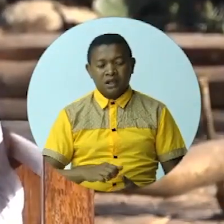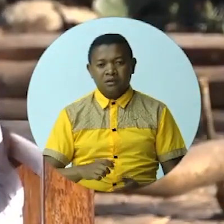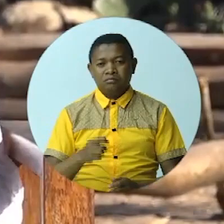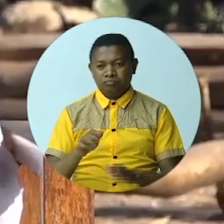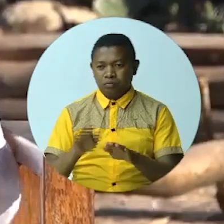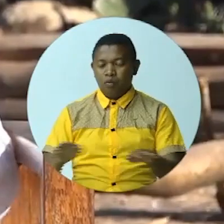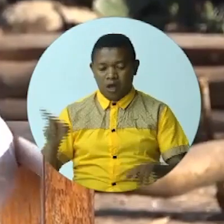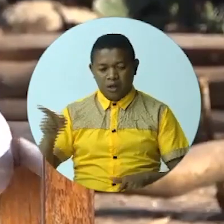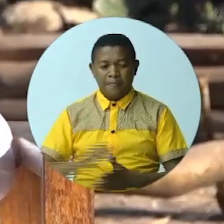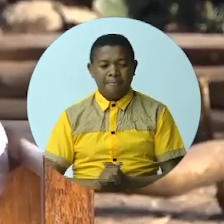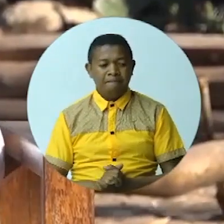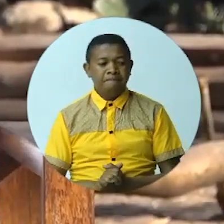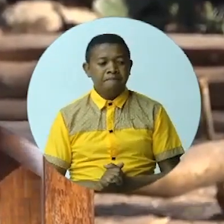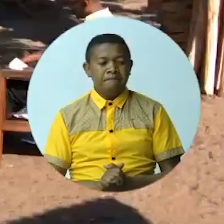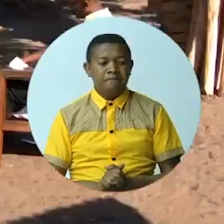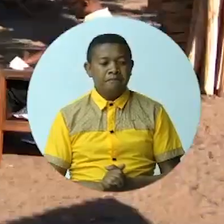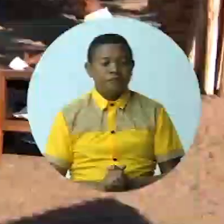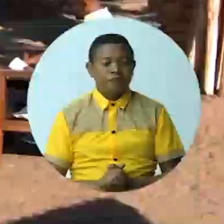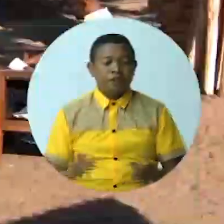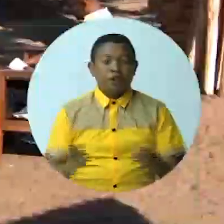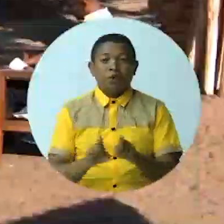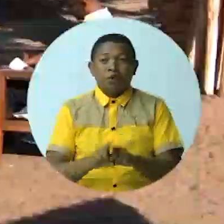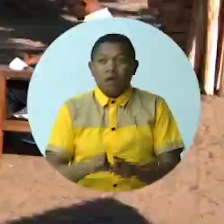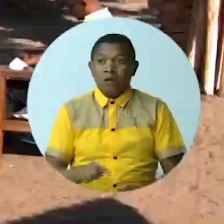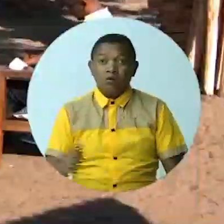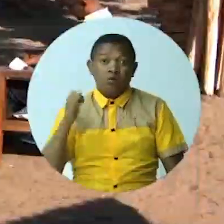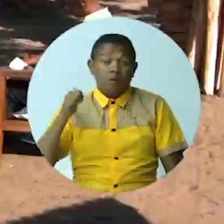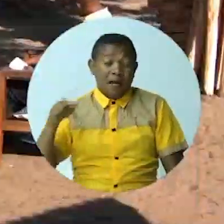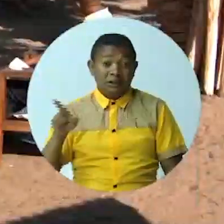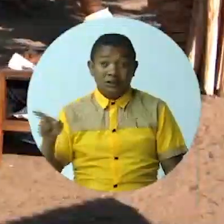apetrantsika tao hifotaka omaly a